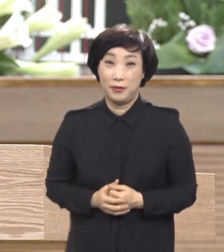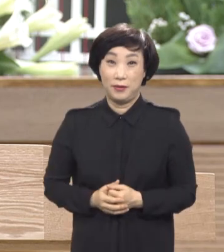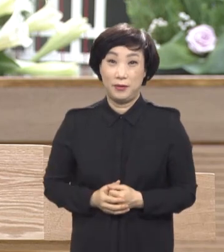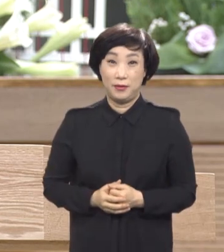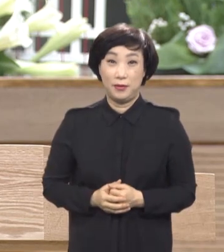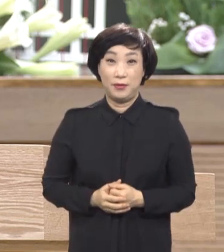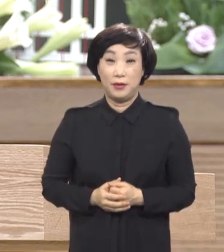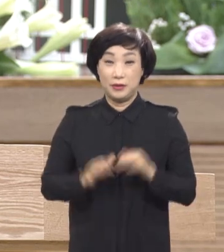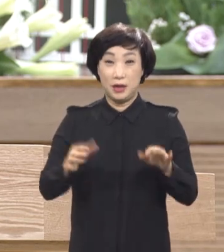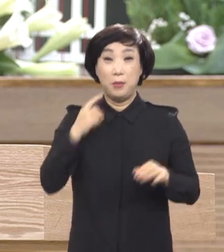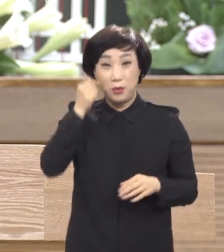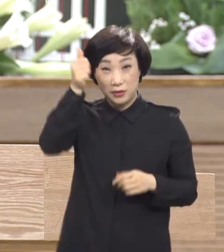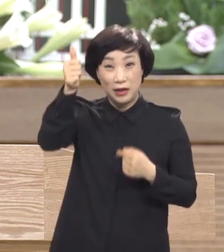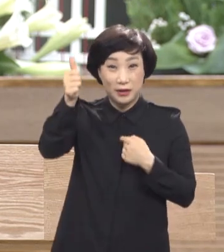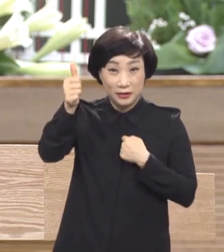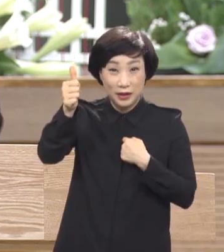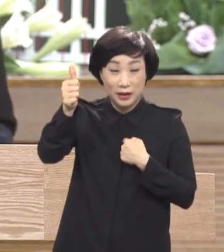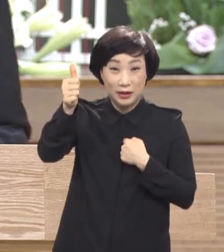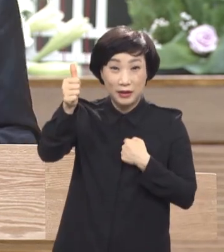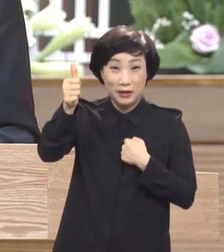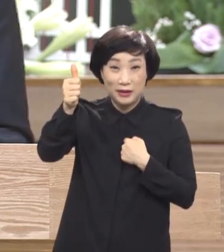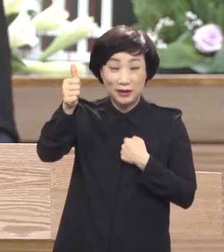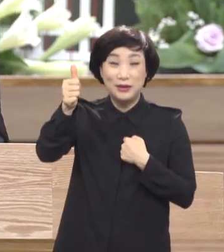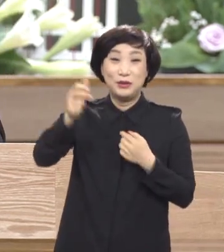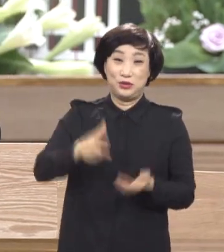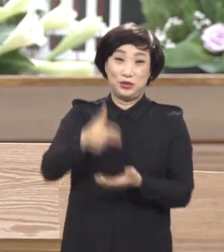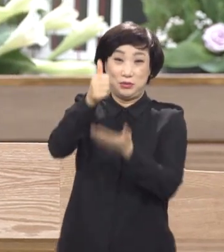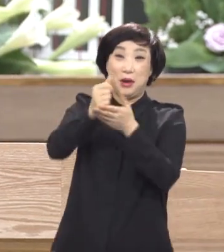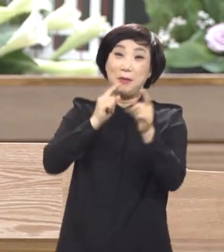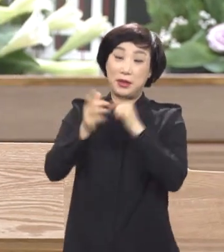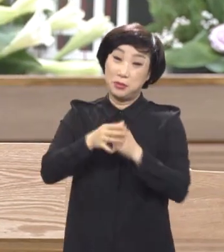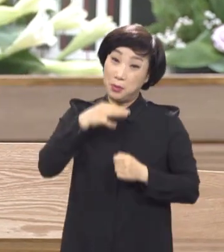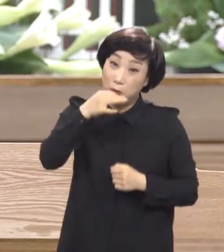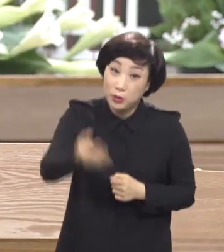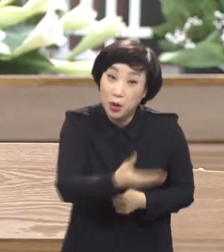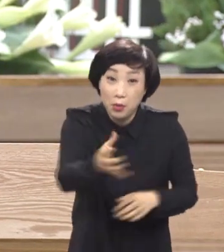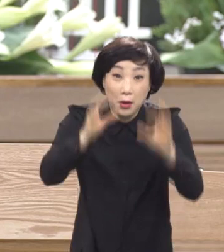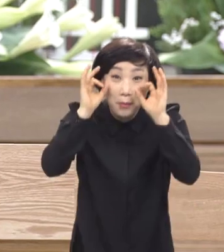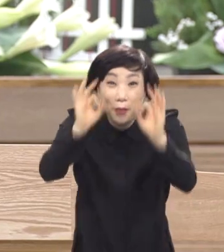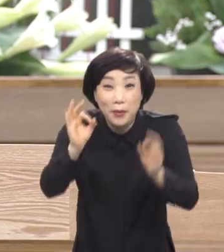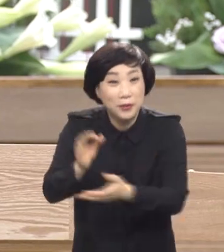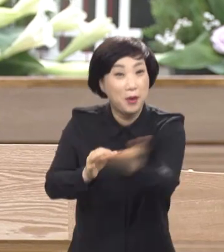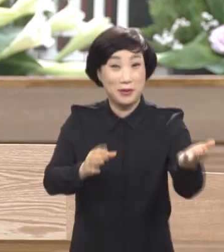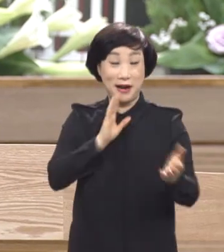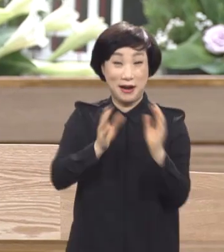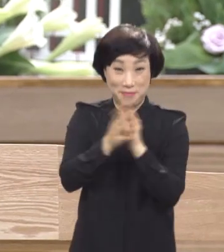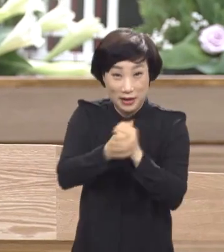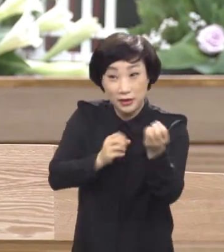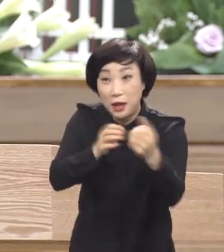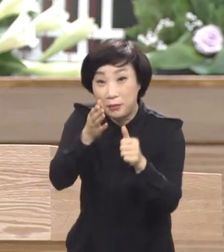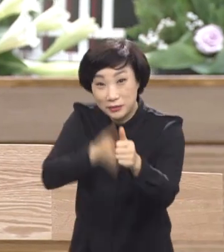다닌 목사의 주님의 말씀의 목소리가 들리면 아멘합시다